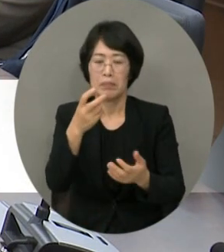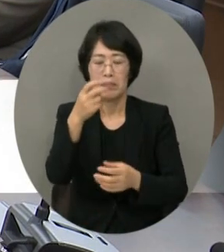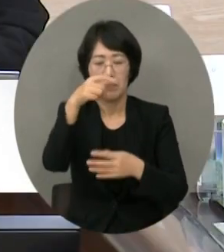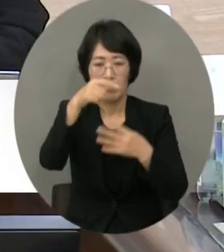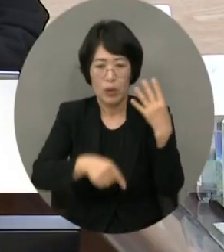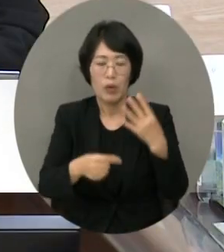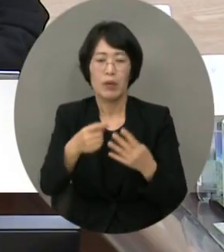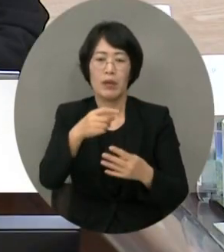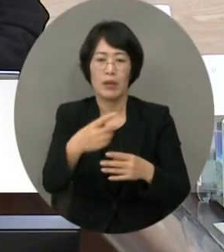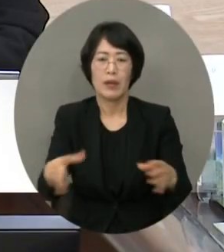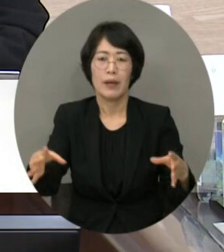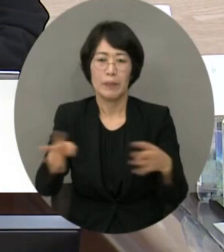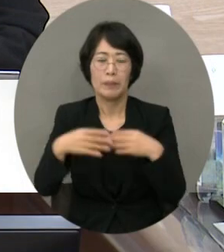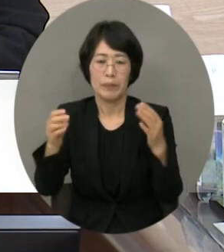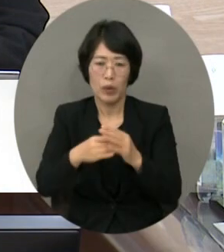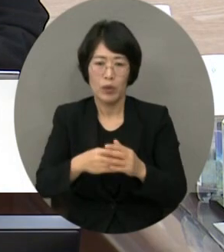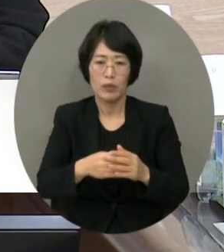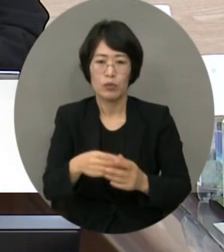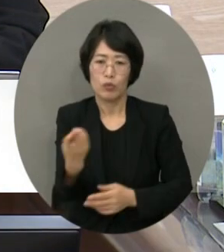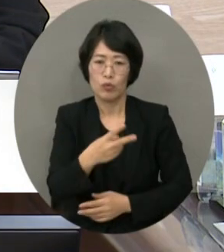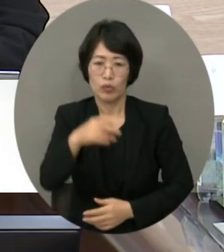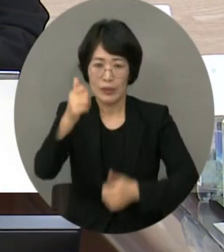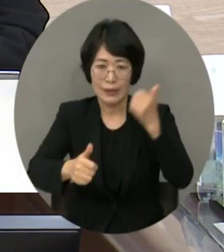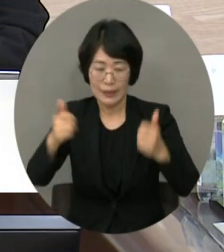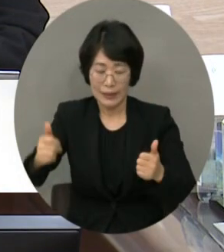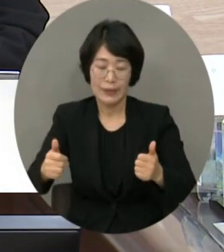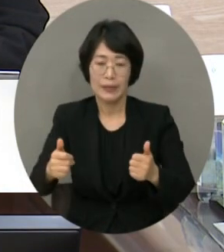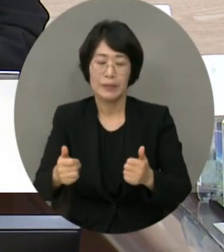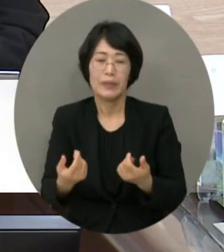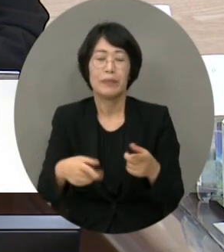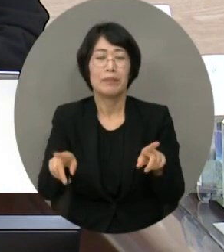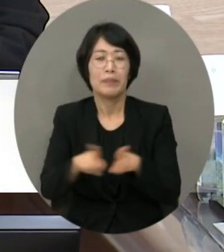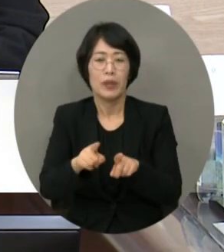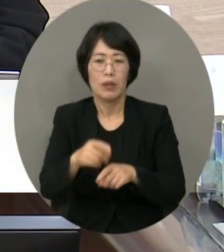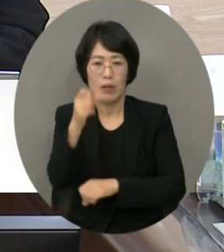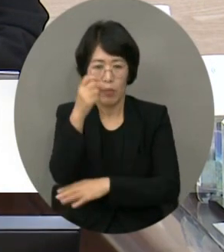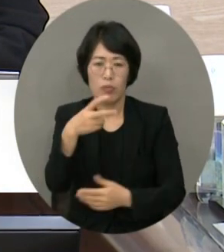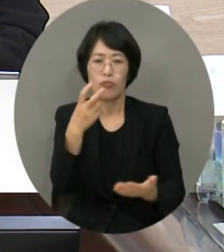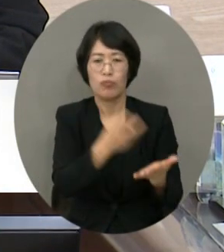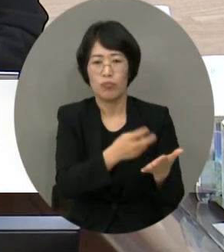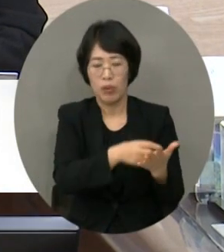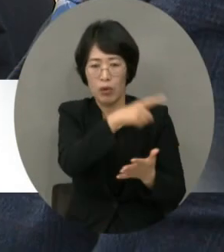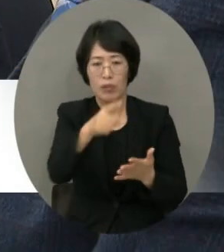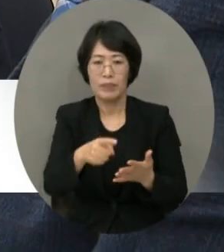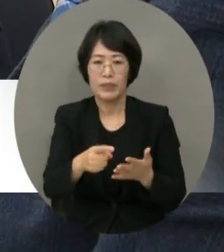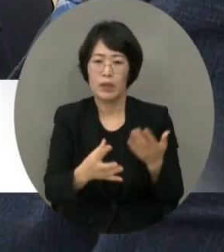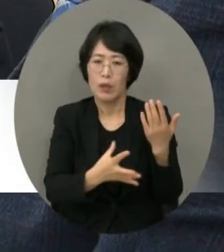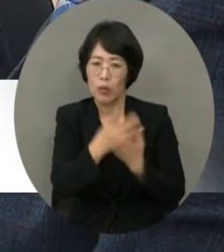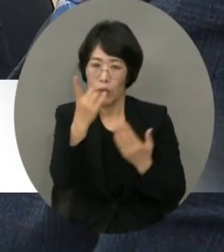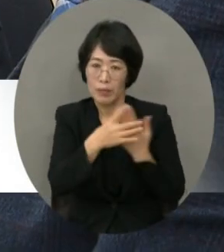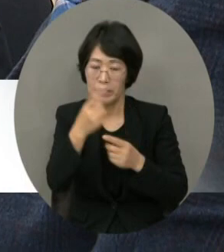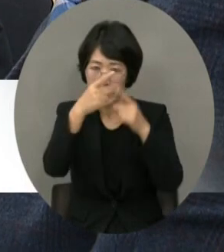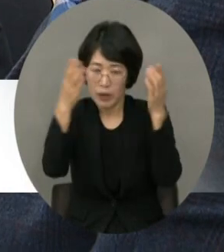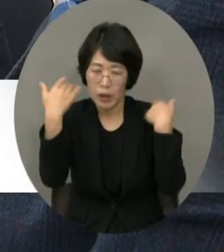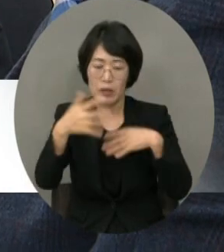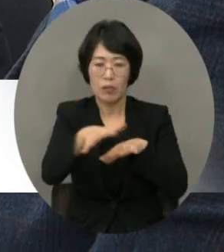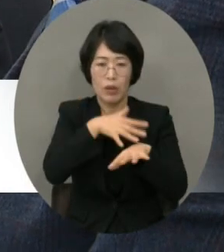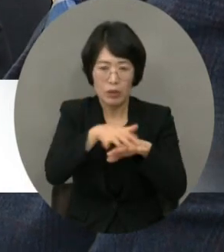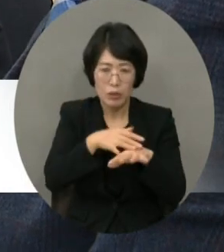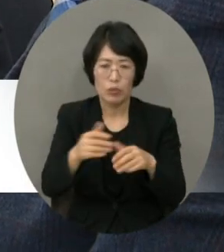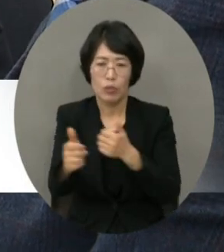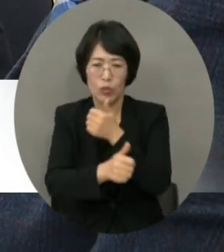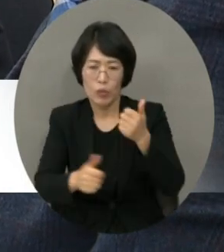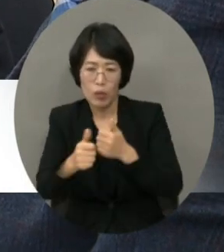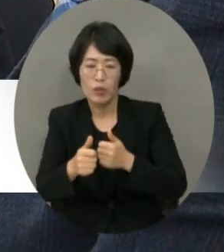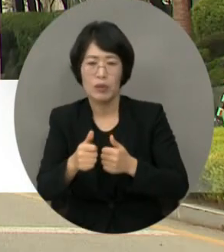합의했습니다. 송하철 목포대 총장과 조명래 도립대 총장은 기본 원칙에 통합대학의 형태와 행정조직, 통합